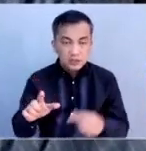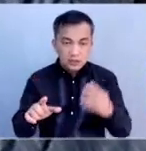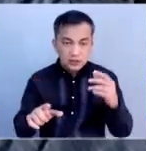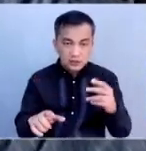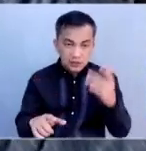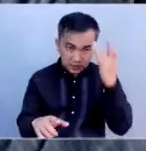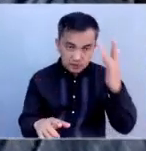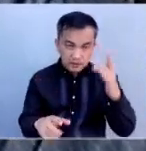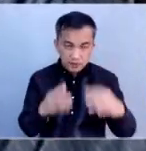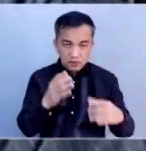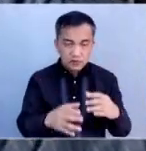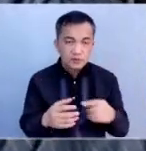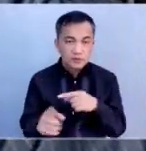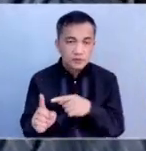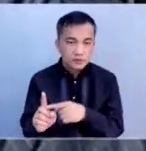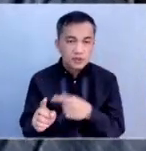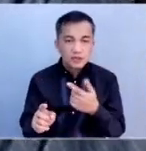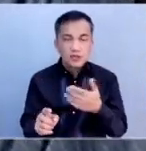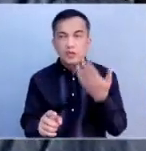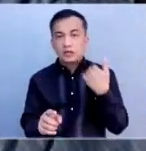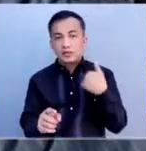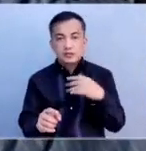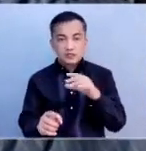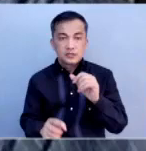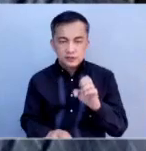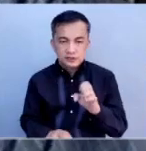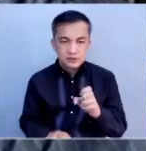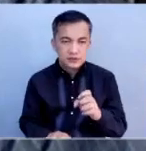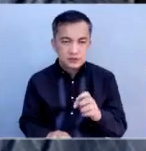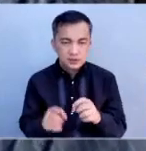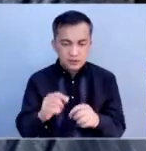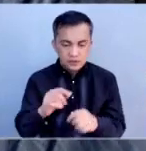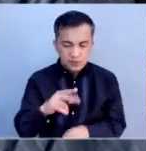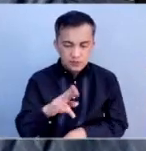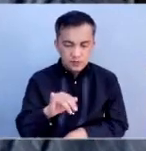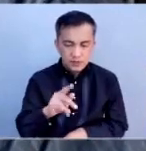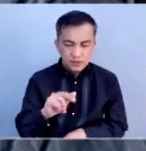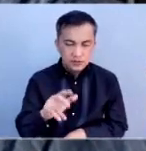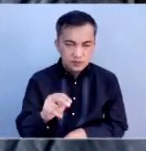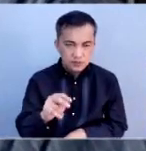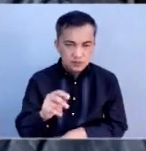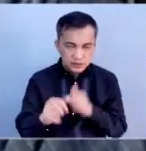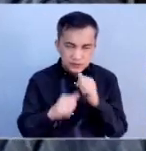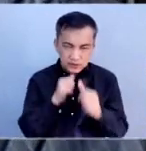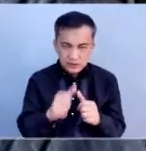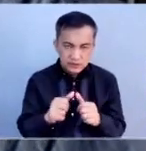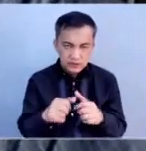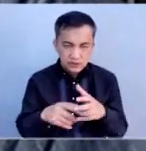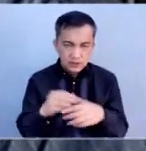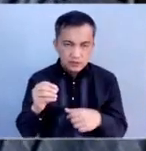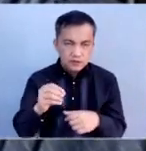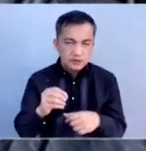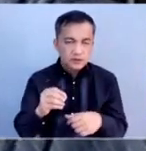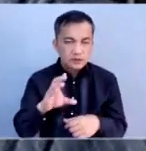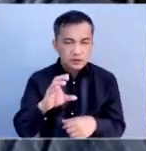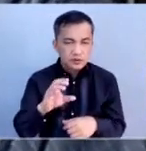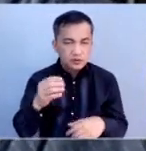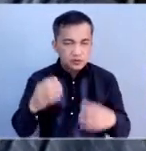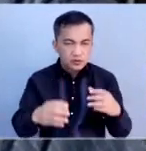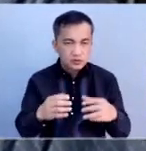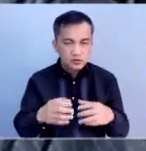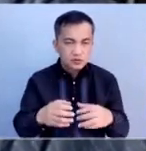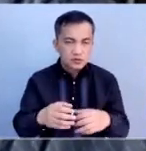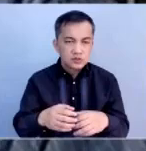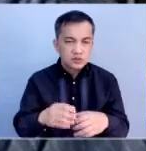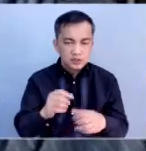na may previous niyang kaso, kaya yung probation niya na denied. So inilabas agad ng korte yung service of sentence